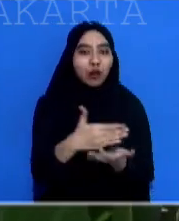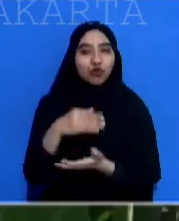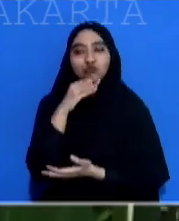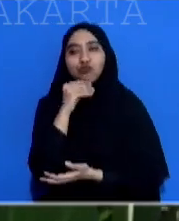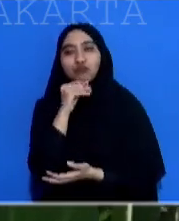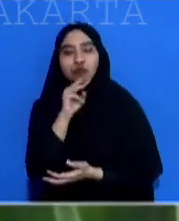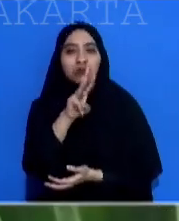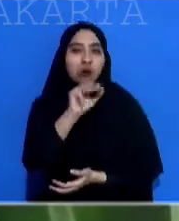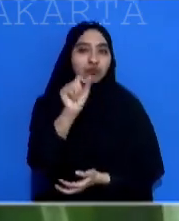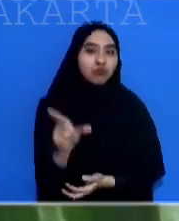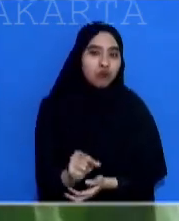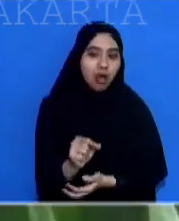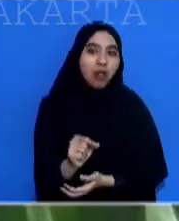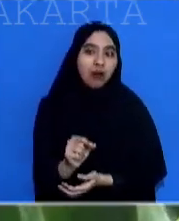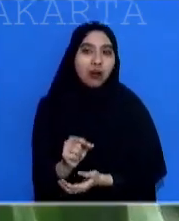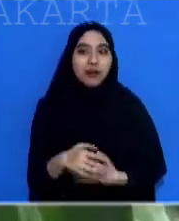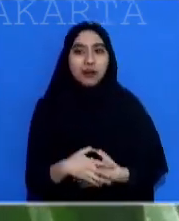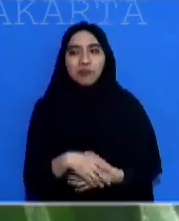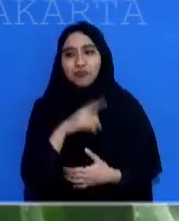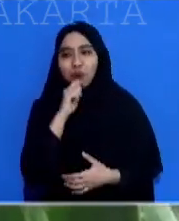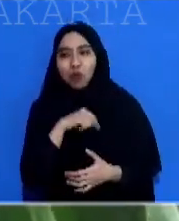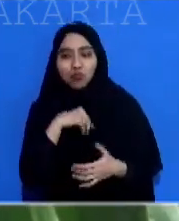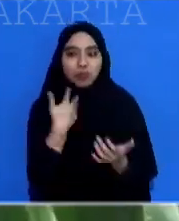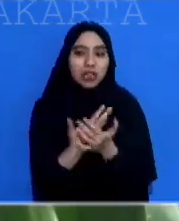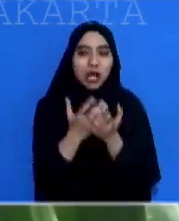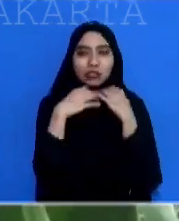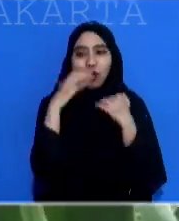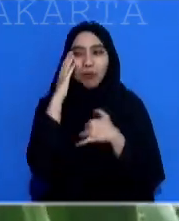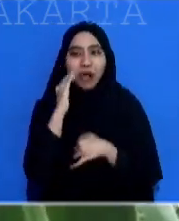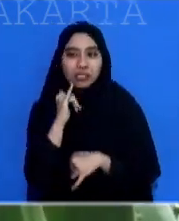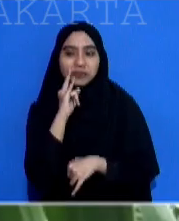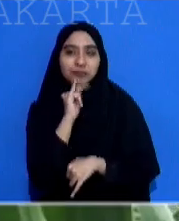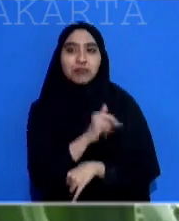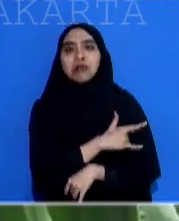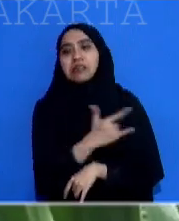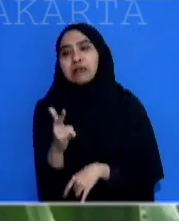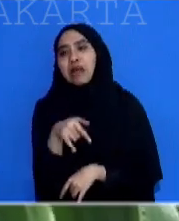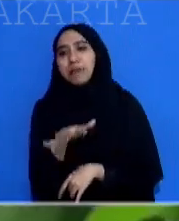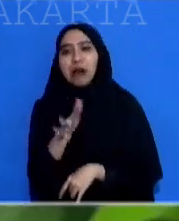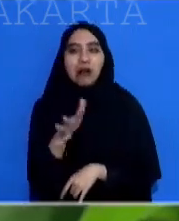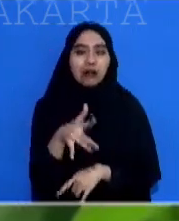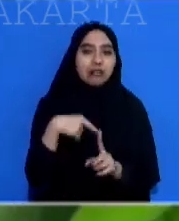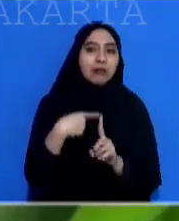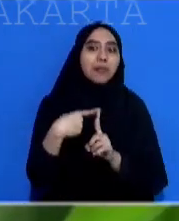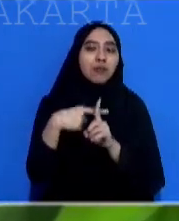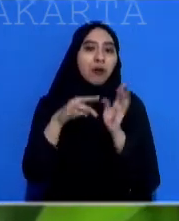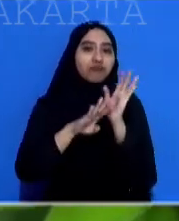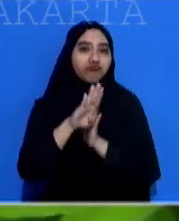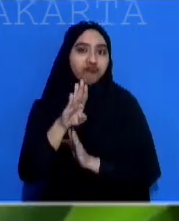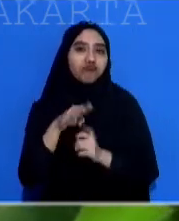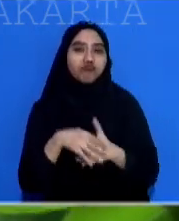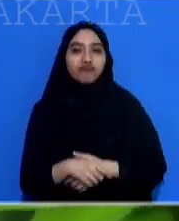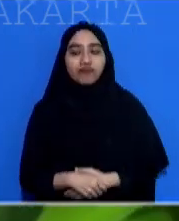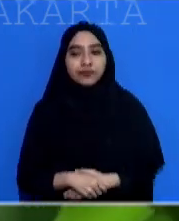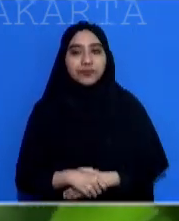watawis 3 wulan. Piyambakipun ngakeni bilih panyuwunan jagung manis menika kapetang ajek keporotan saya mindha. Boten wonten